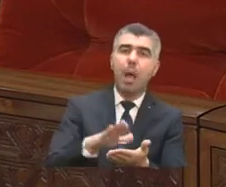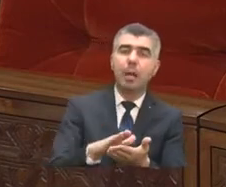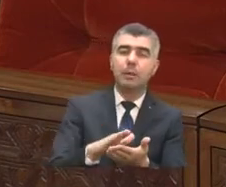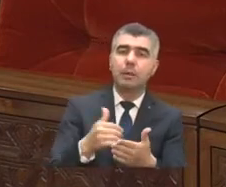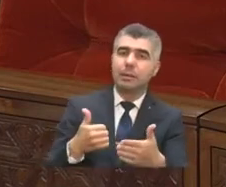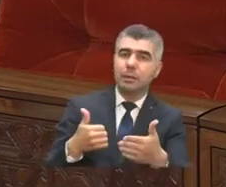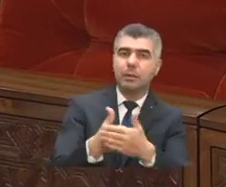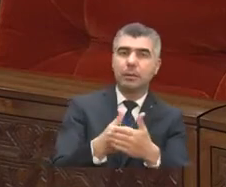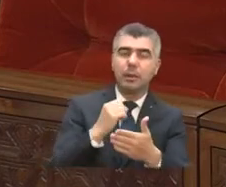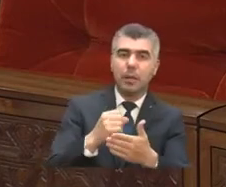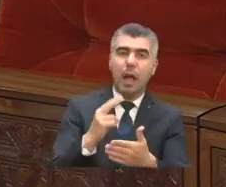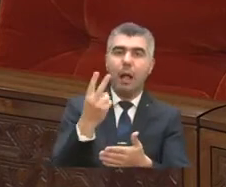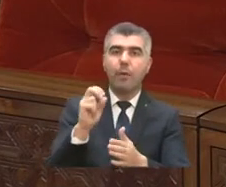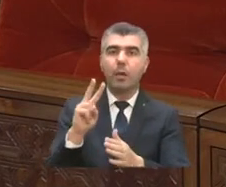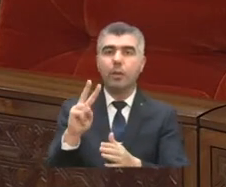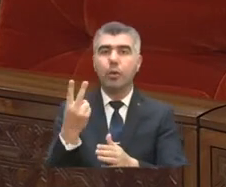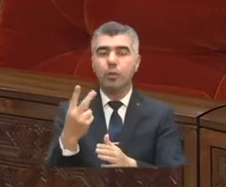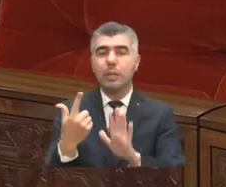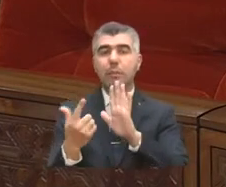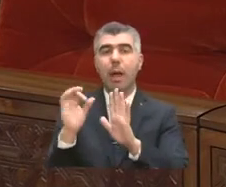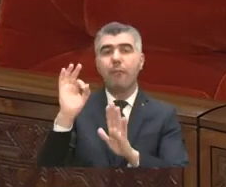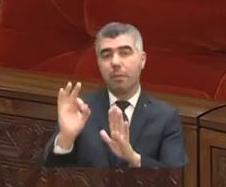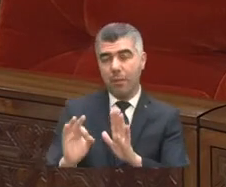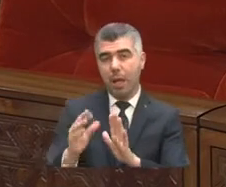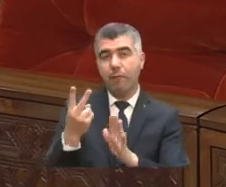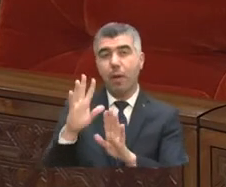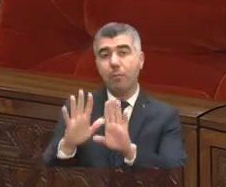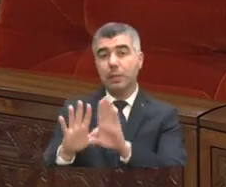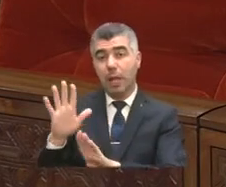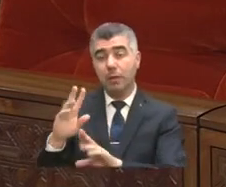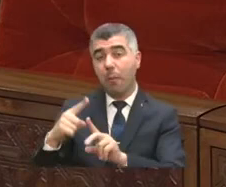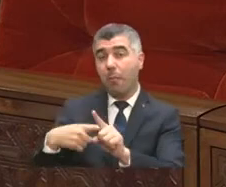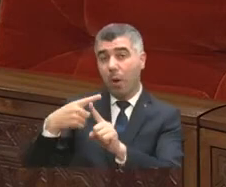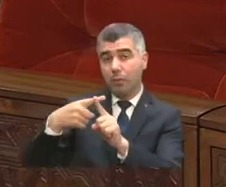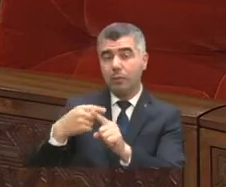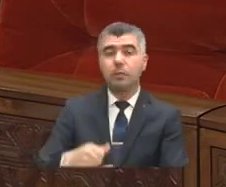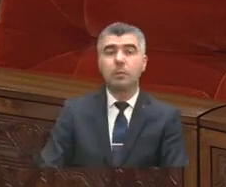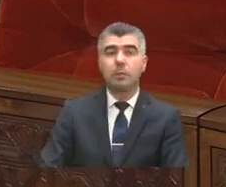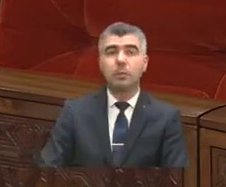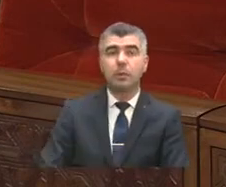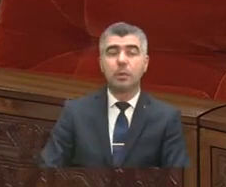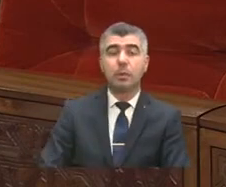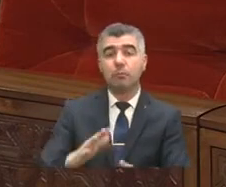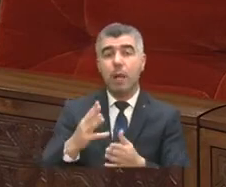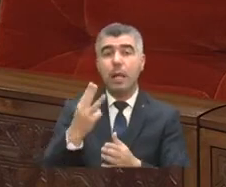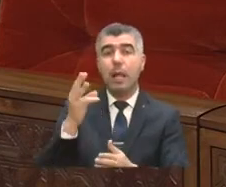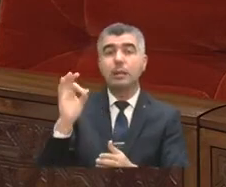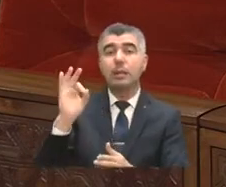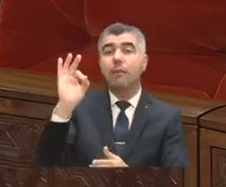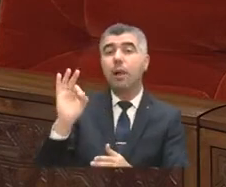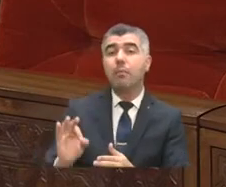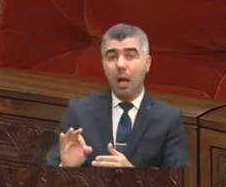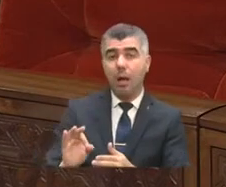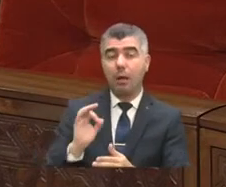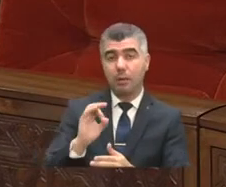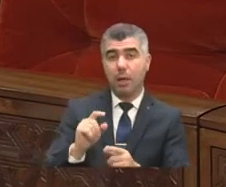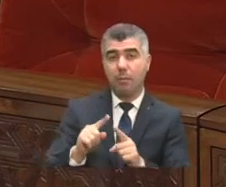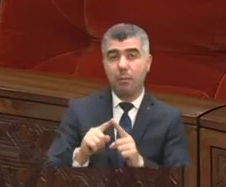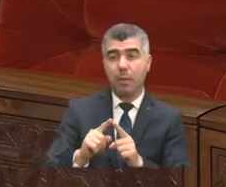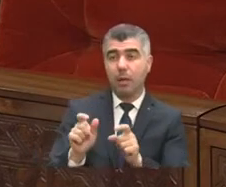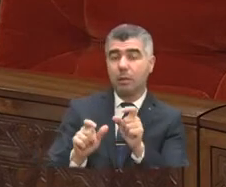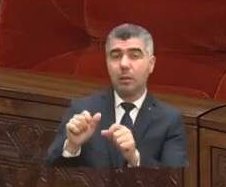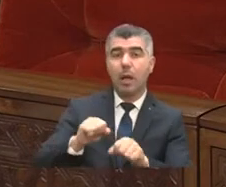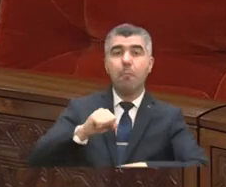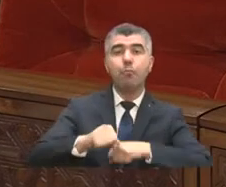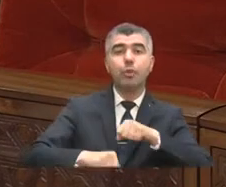7% سنة 2022 مقارنة مع 2015، الإحصائيات تشير إلى ارتفاع بنسبة 30% فيما يخص مستعملي